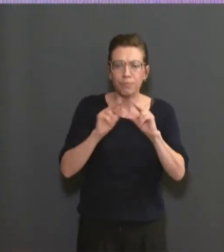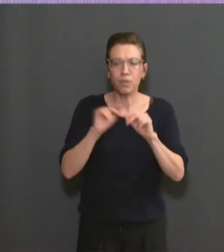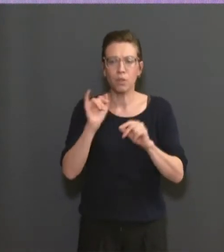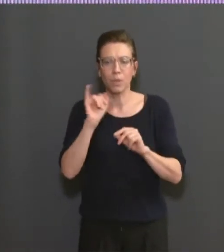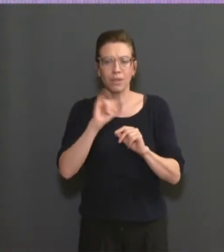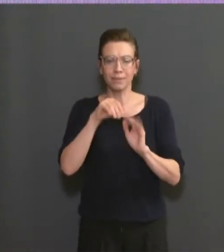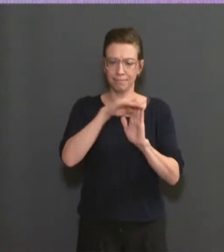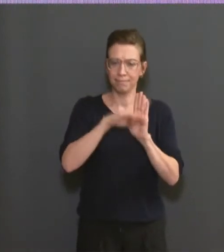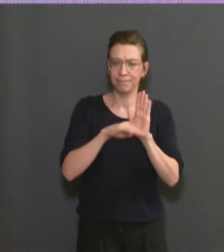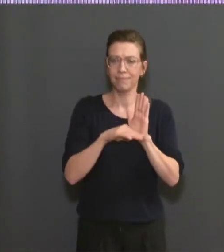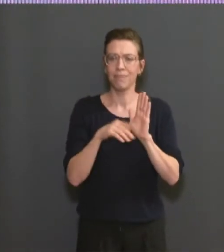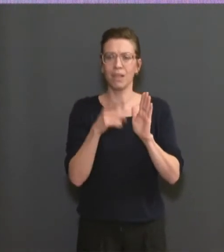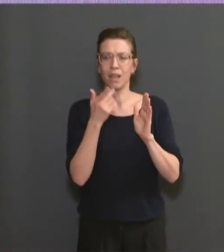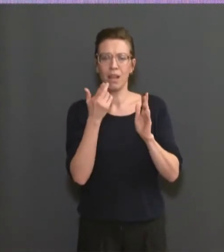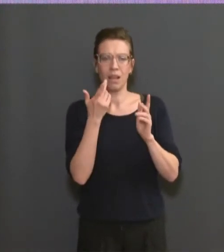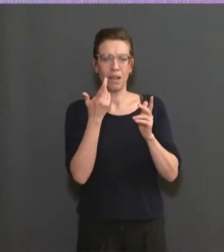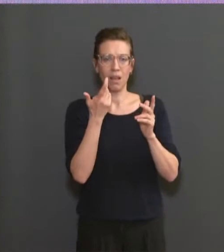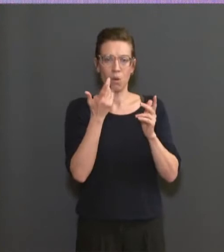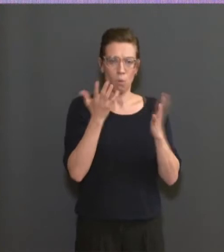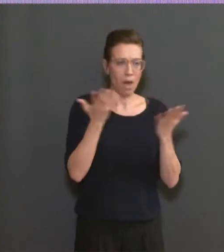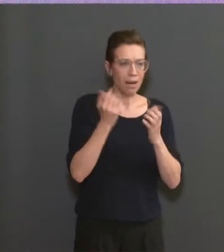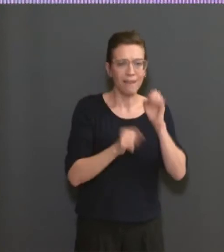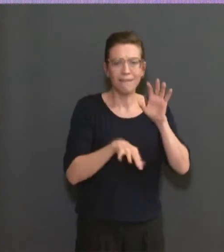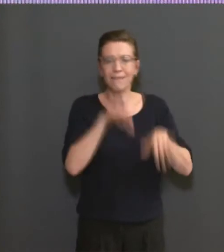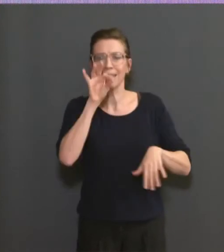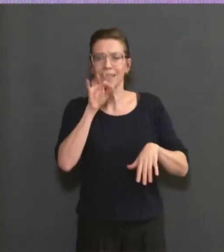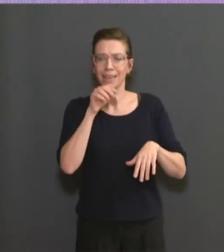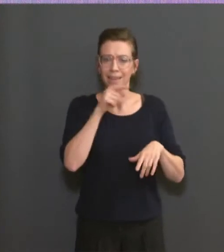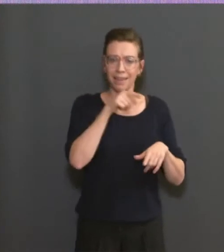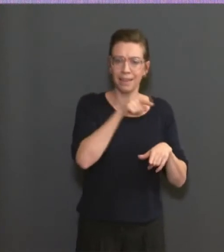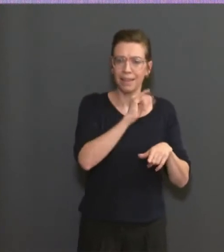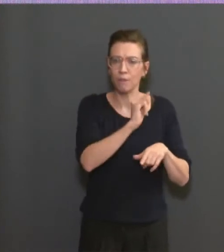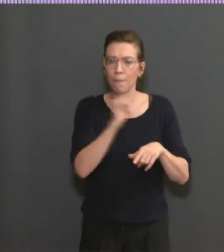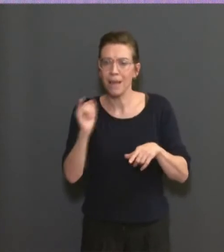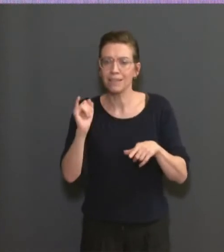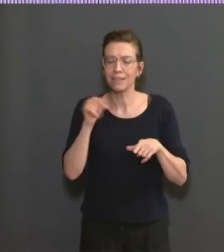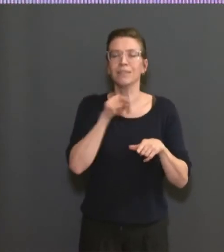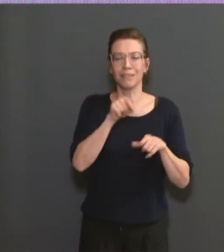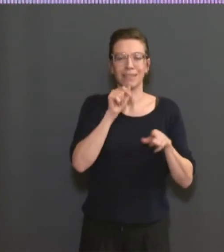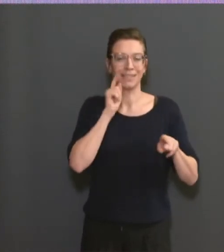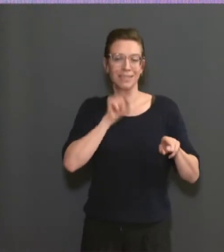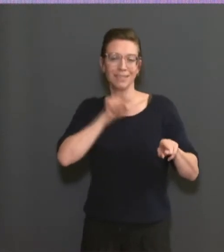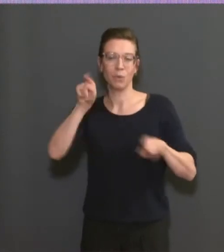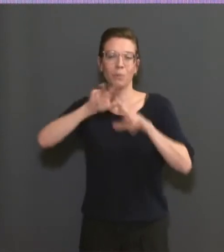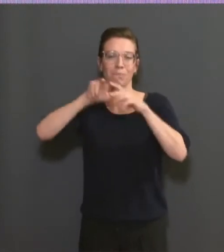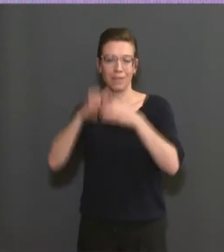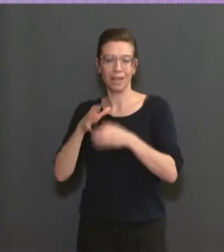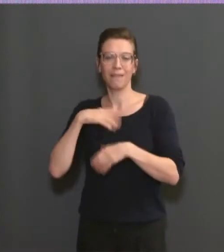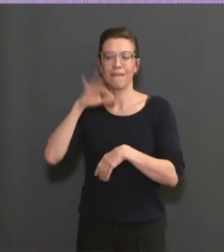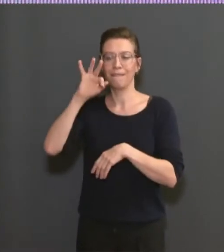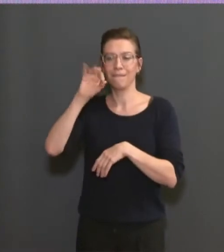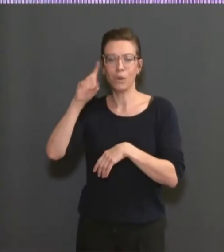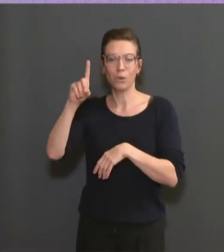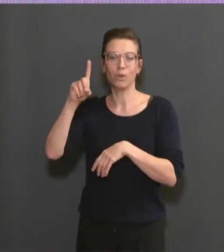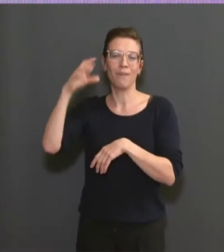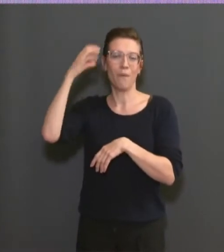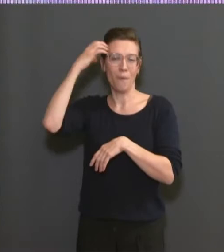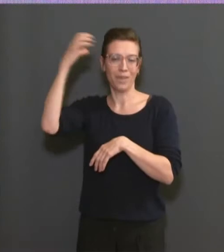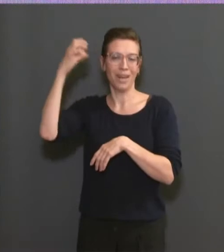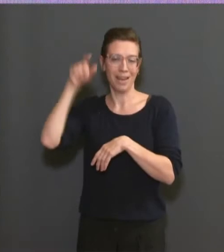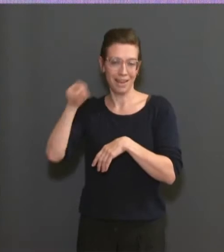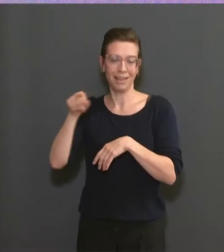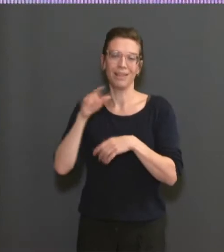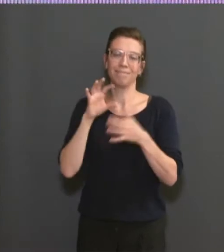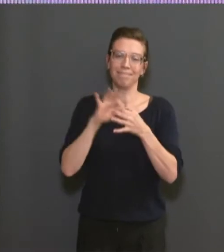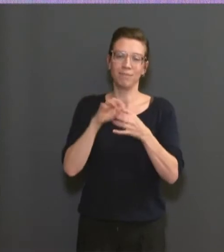Federale Overheidsdienst Werk, Gelegenheid en Arbeid. De afgelopen dagen was er wat onduidelijkheid over het feit